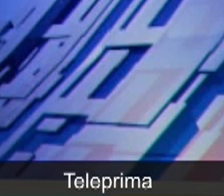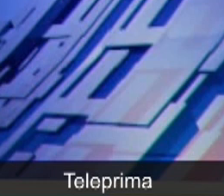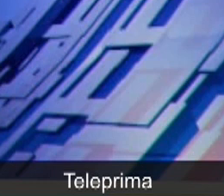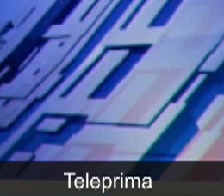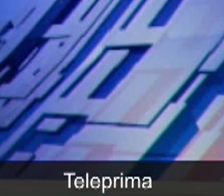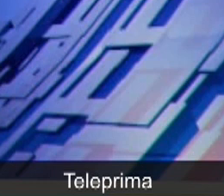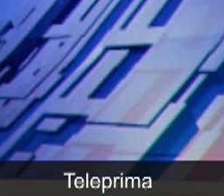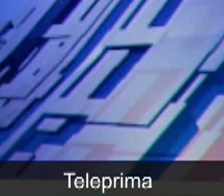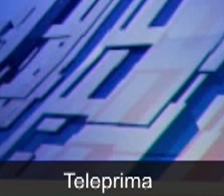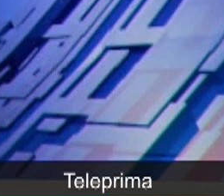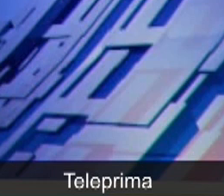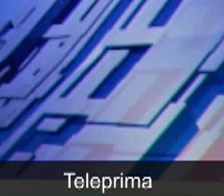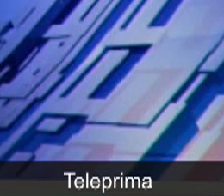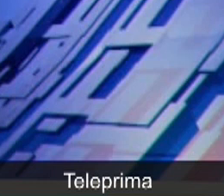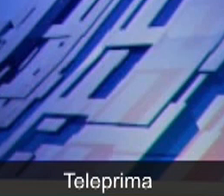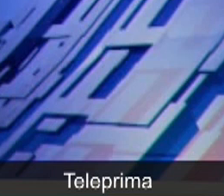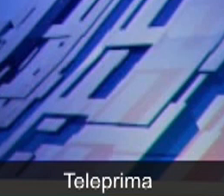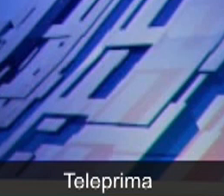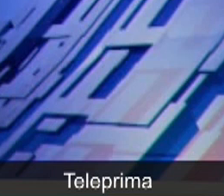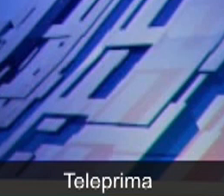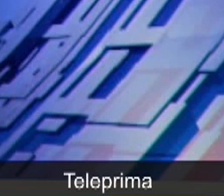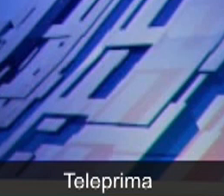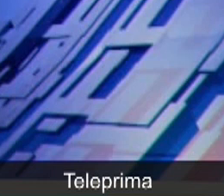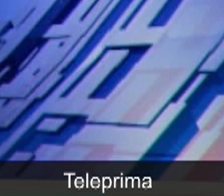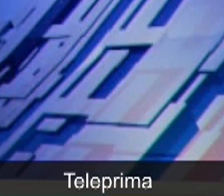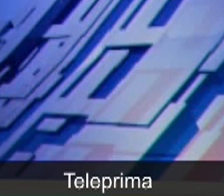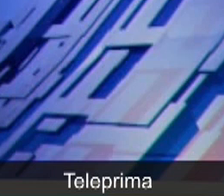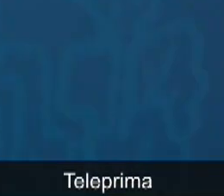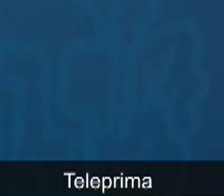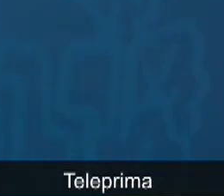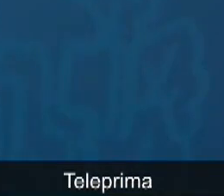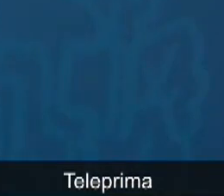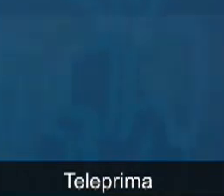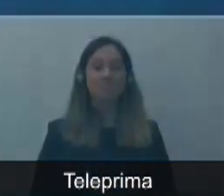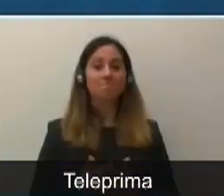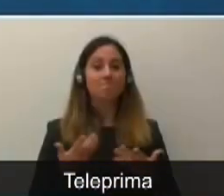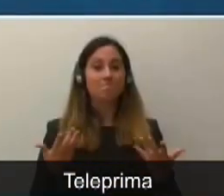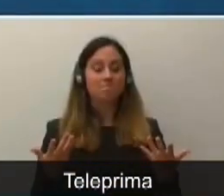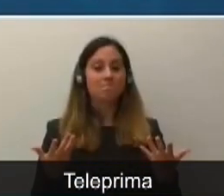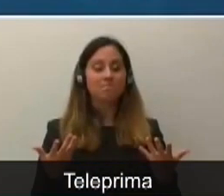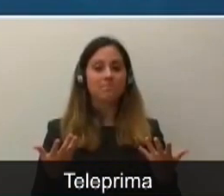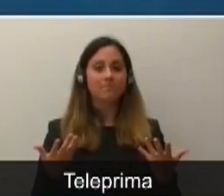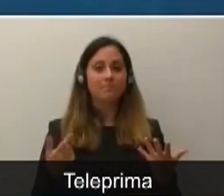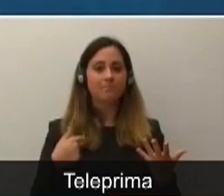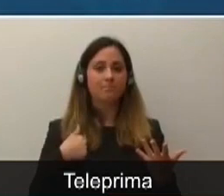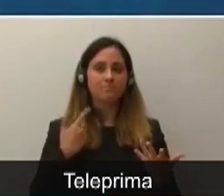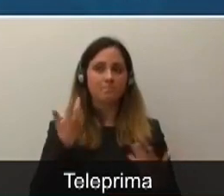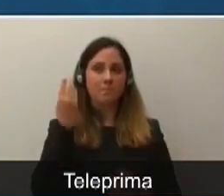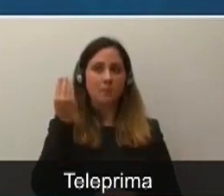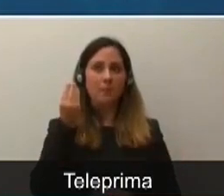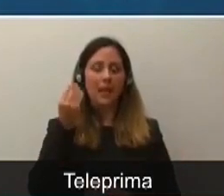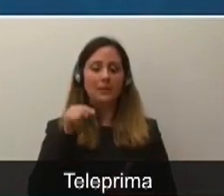poi dell'allentamento delle misure del 26 aprile. Ascoltiamo le sue parole. Direi così, scorrendo